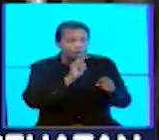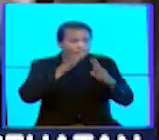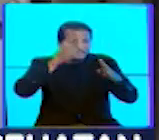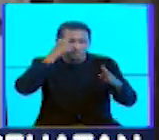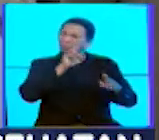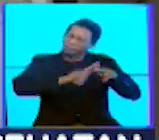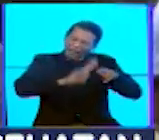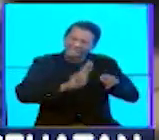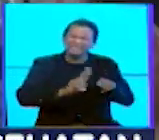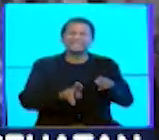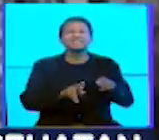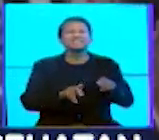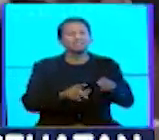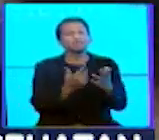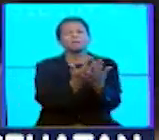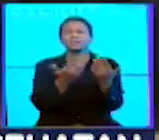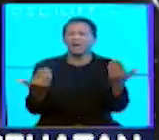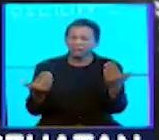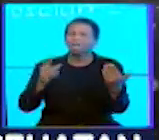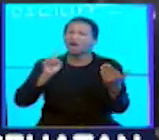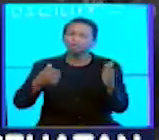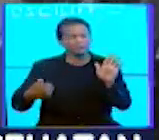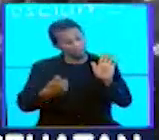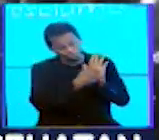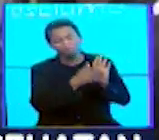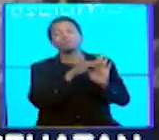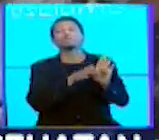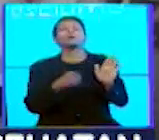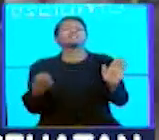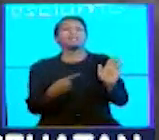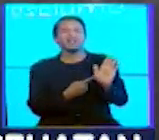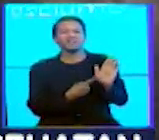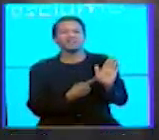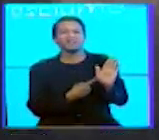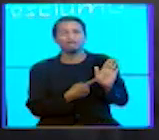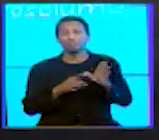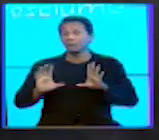Masyarakat diminta patuh terhadap protokol kesehatan dan membantu tenaga kesehatan untuk tidak kontak